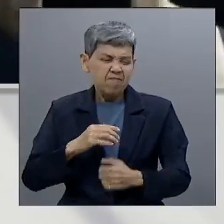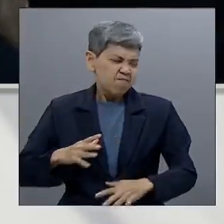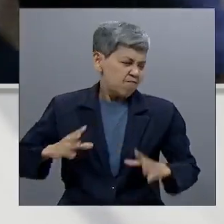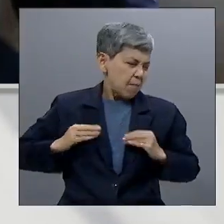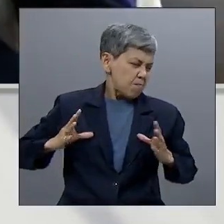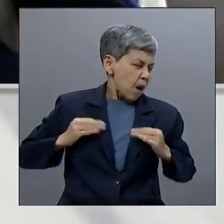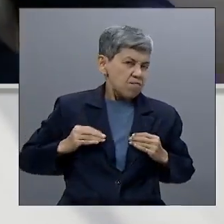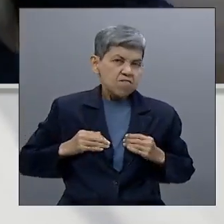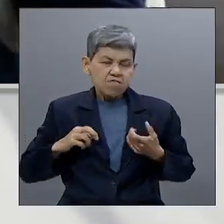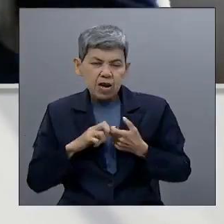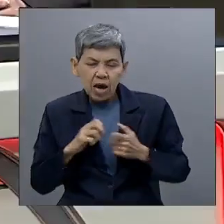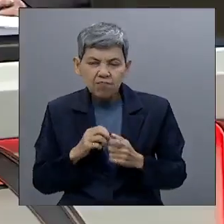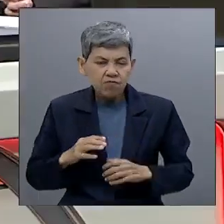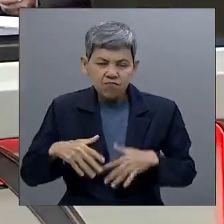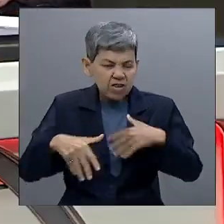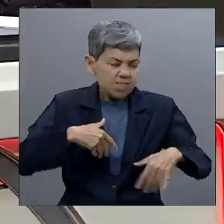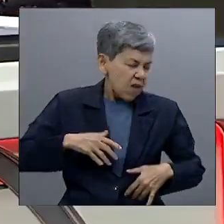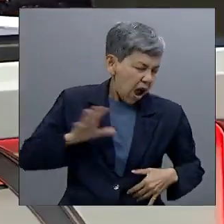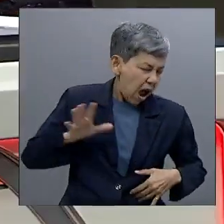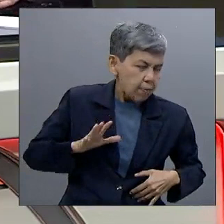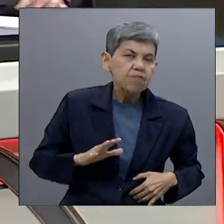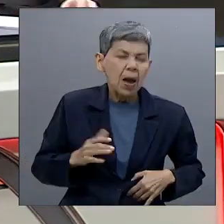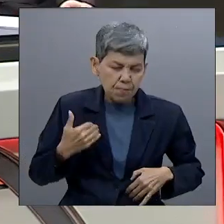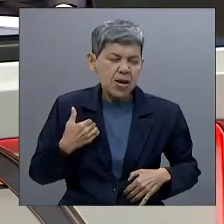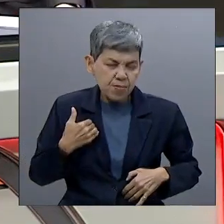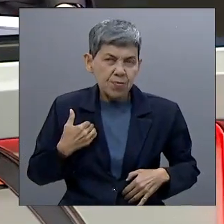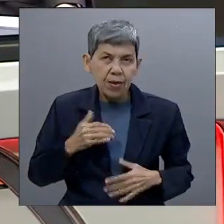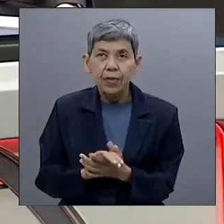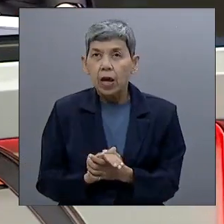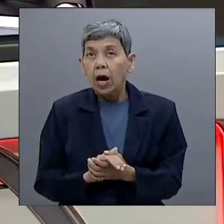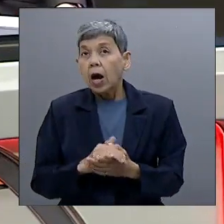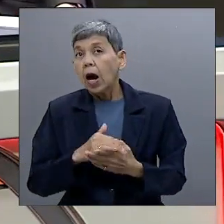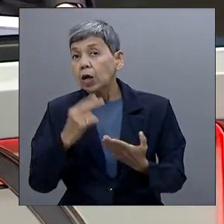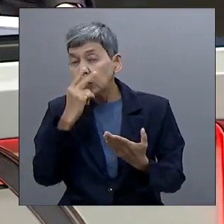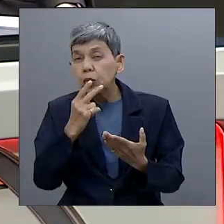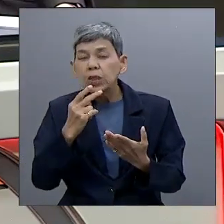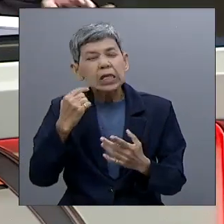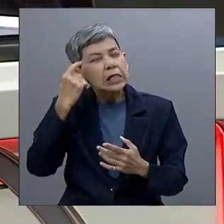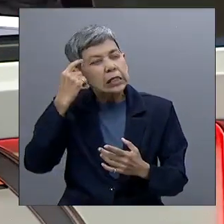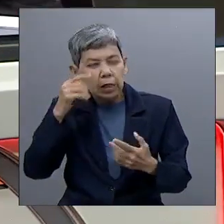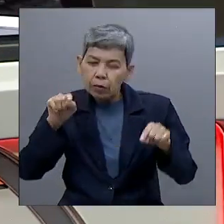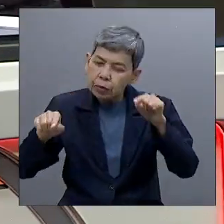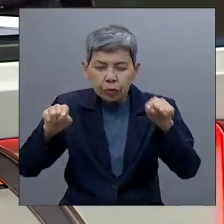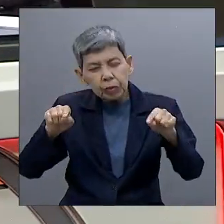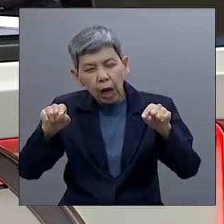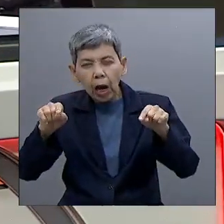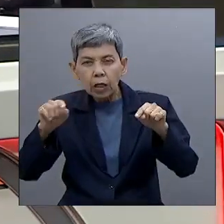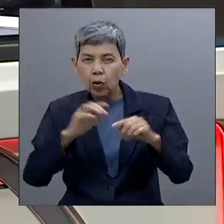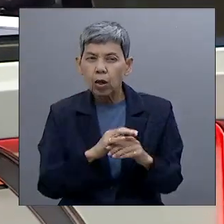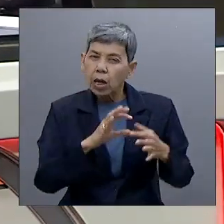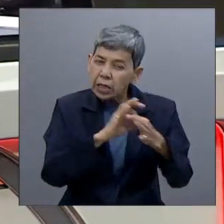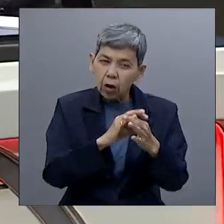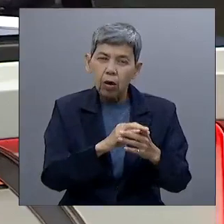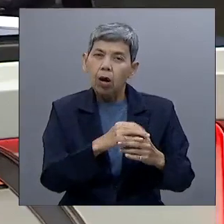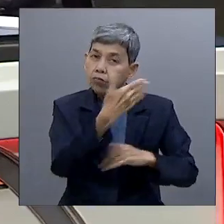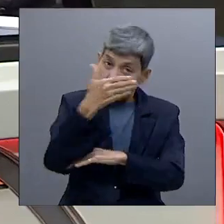ดแรงค้านของหลายๆประเทศเนี่ยมันมีอยู่โดยอาจจะแยกกันอยู่พอสมควรนะคะระหว่างมิติความมั่น